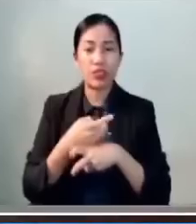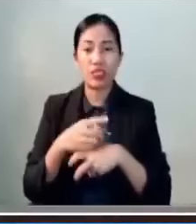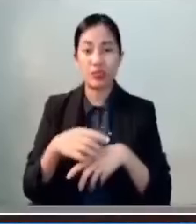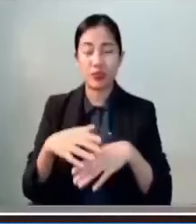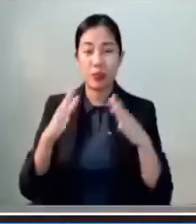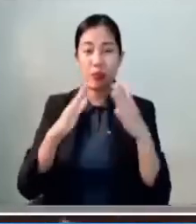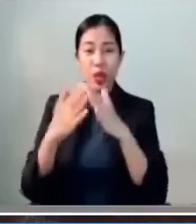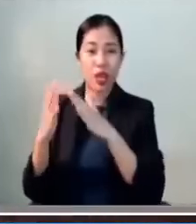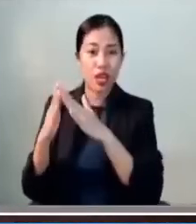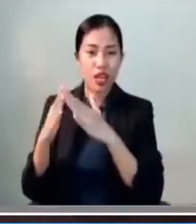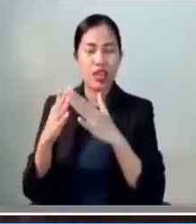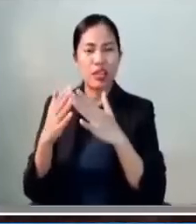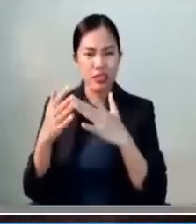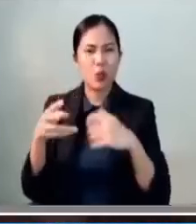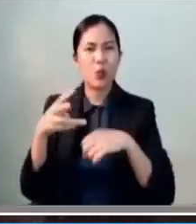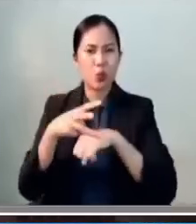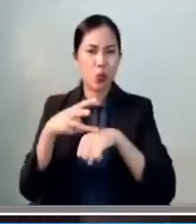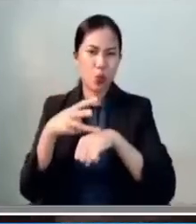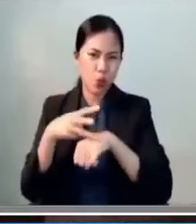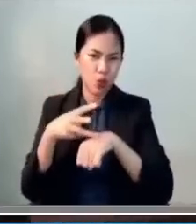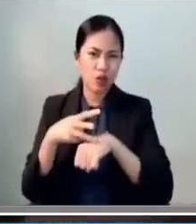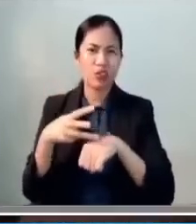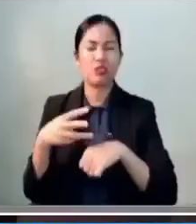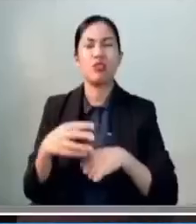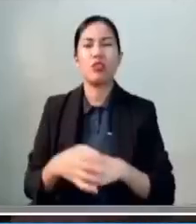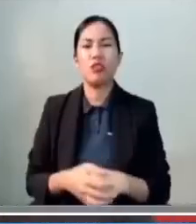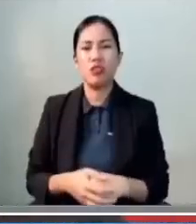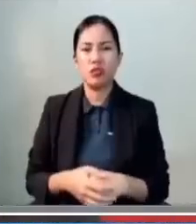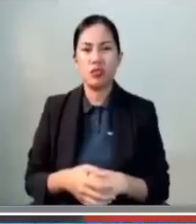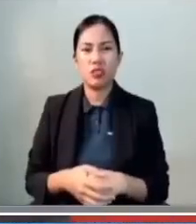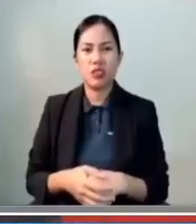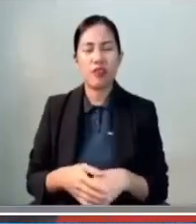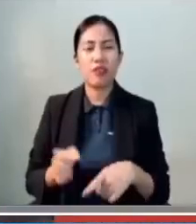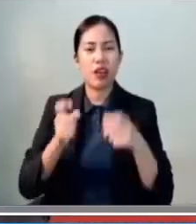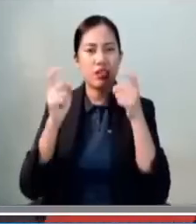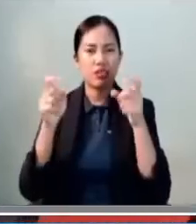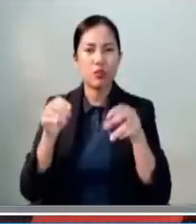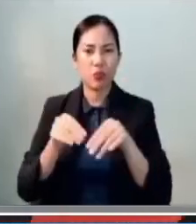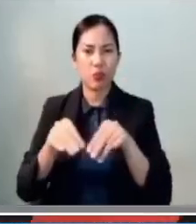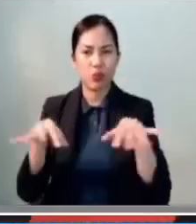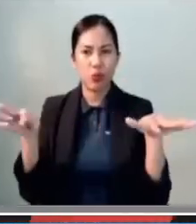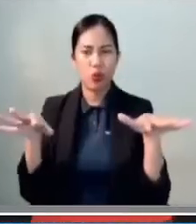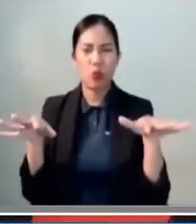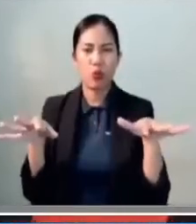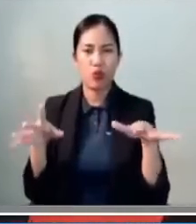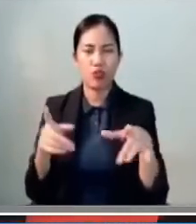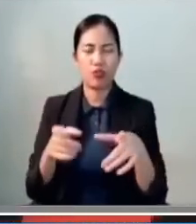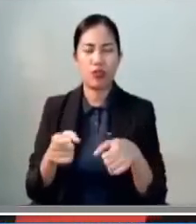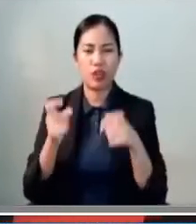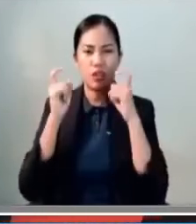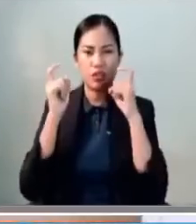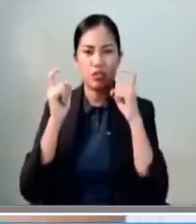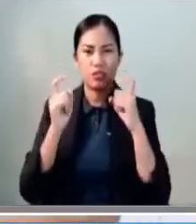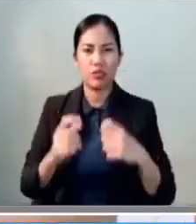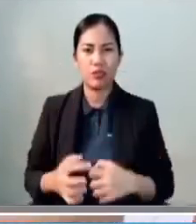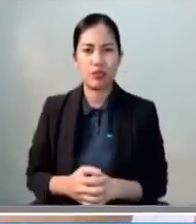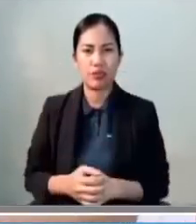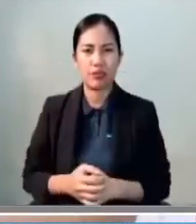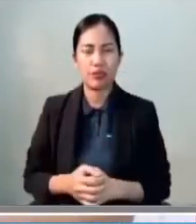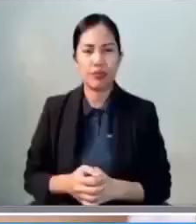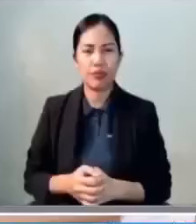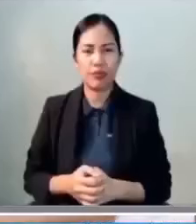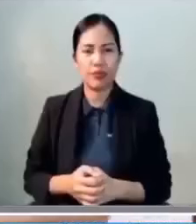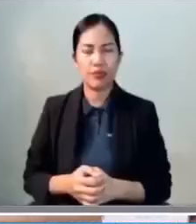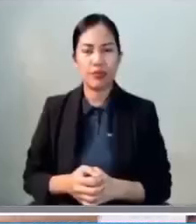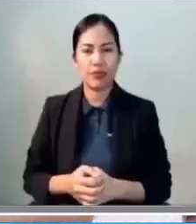light materials, kahoy, mga plywood. Kaya't napakadali pong umapoy at madamay po yung ibang mga kabahayan.